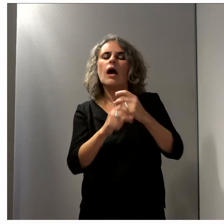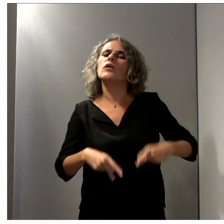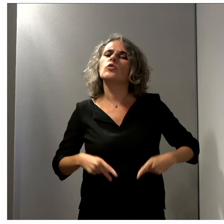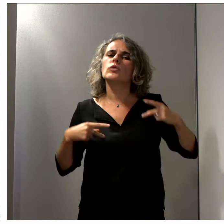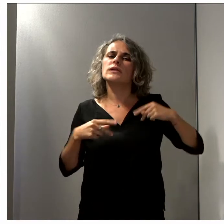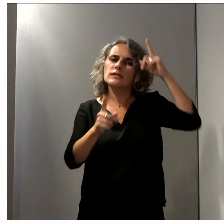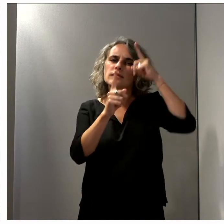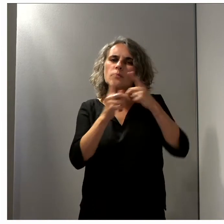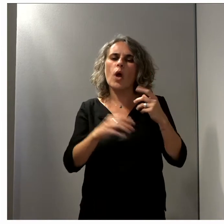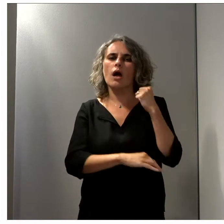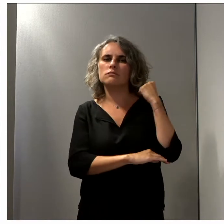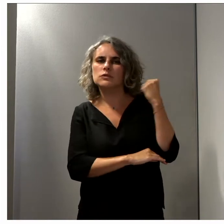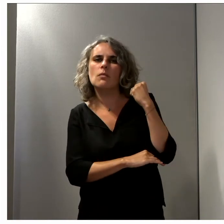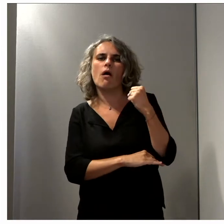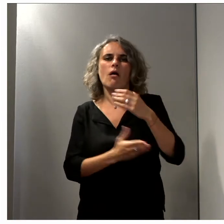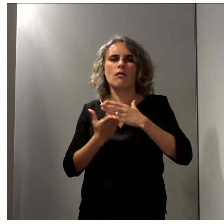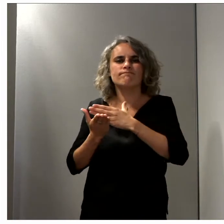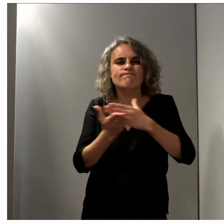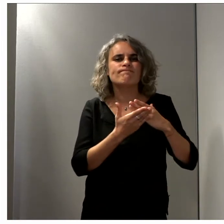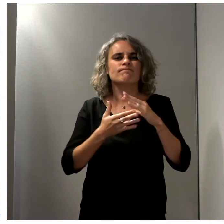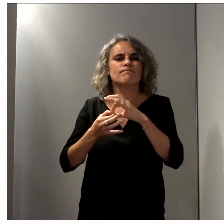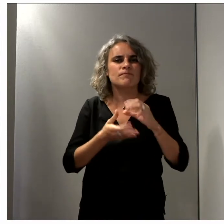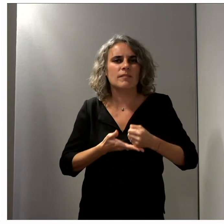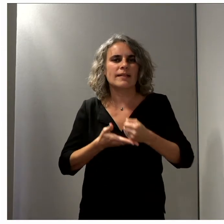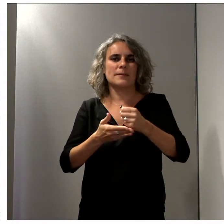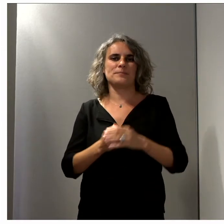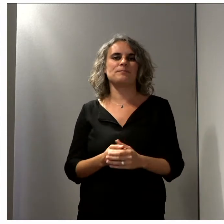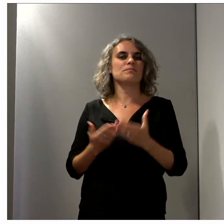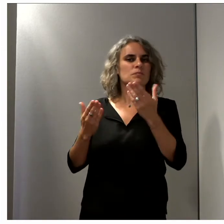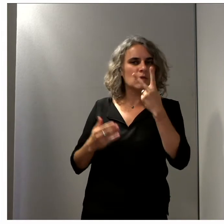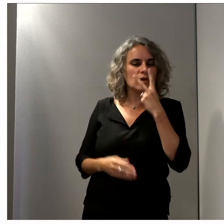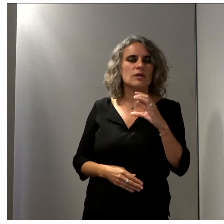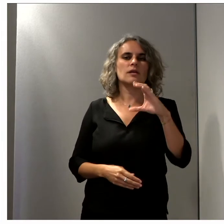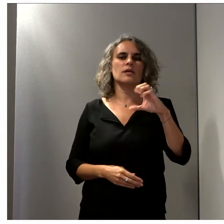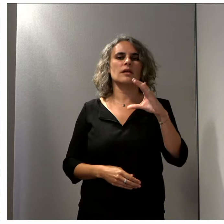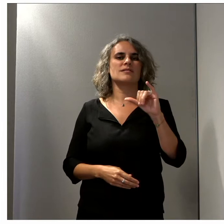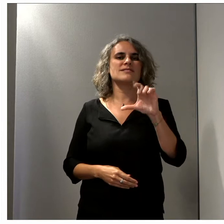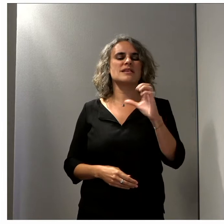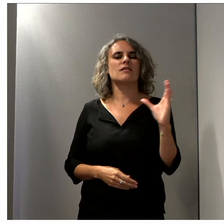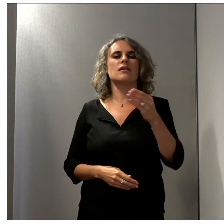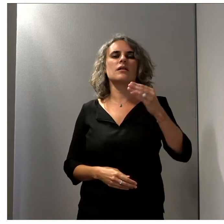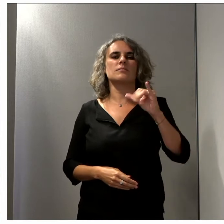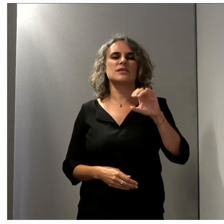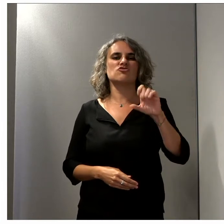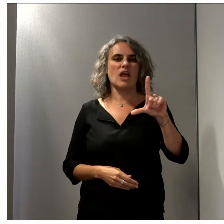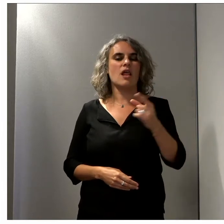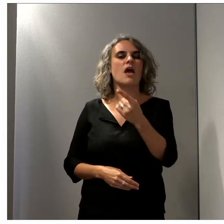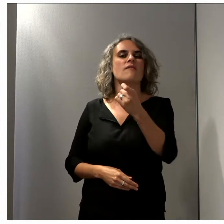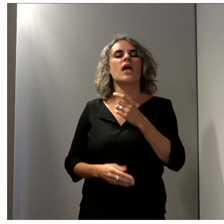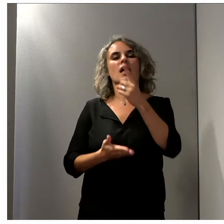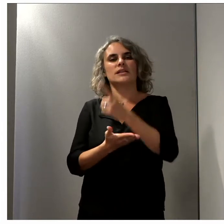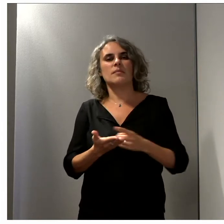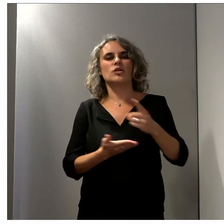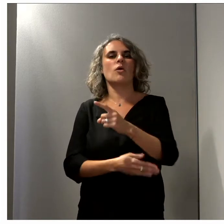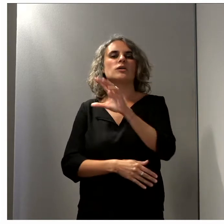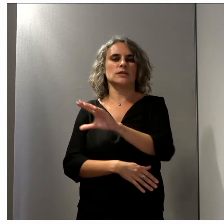l'isolement et l'entraide. Et je salue Cécile Michel du département de la